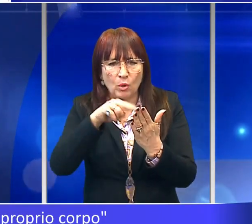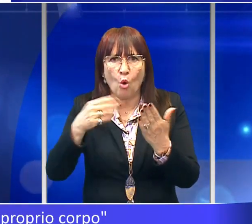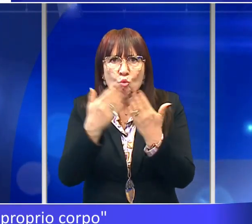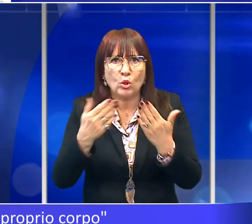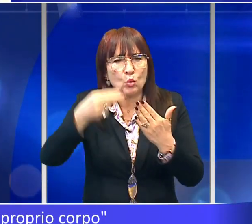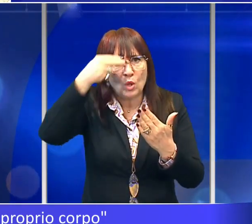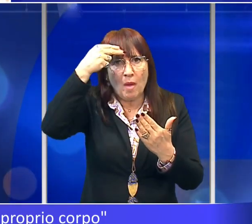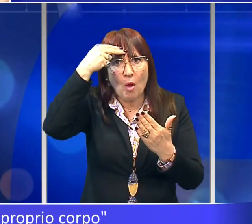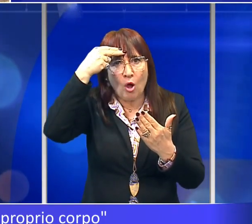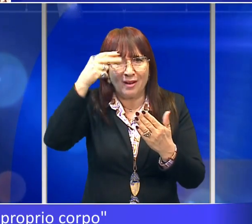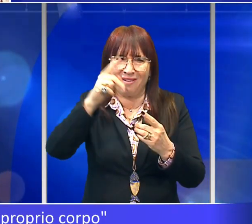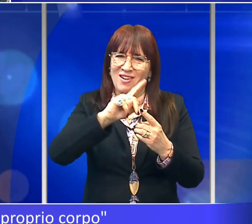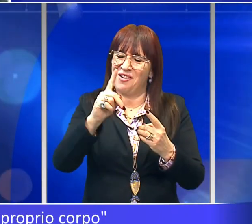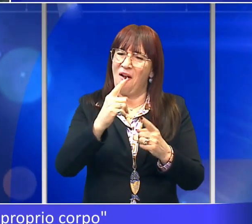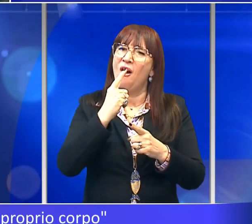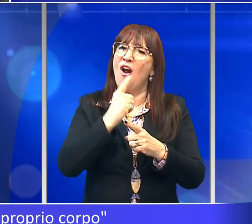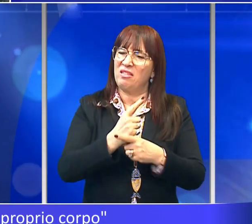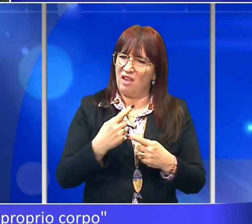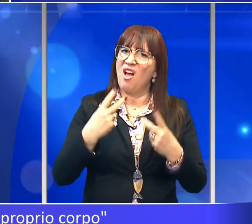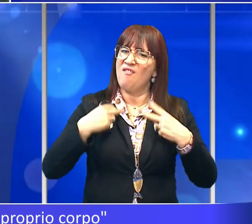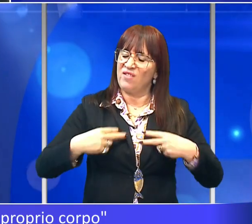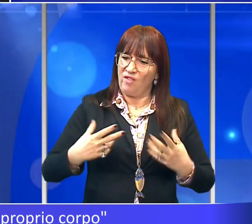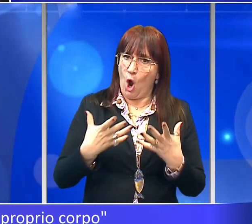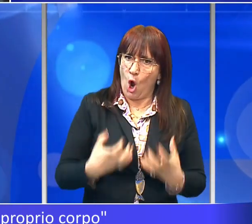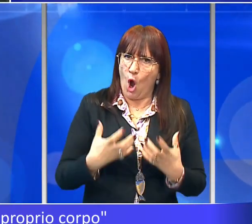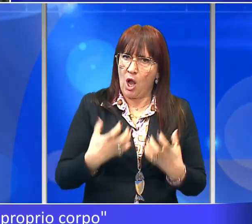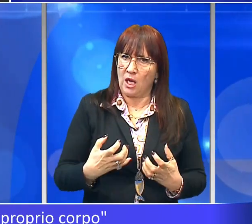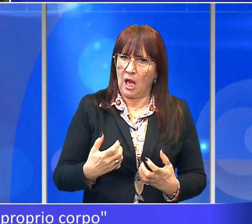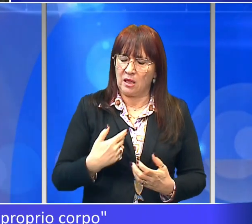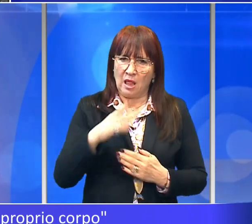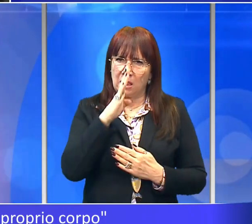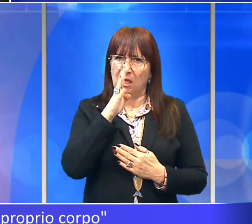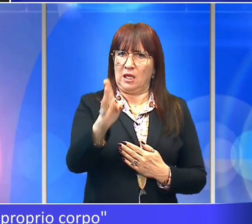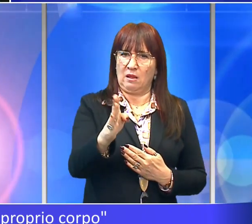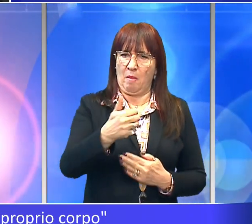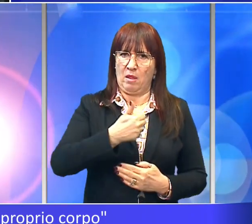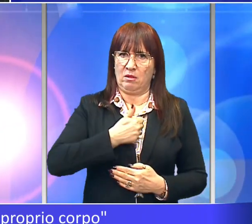vada vissuto concretamente e in prima persona.